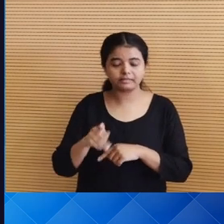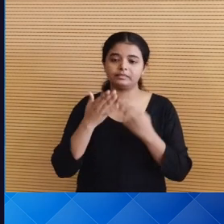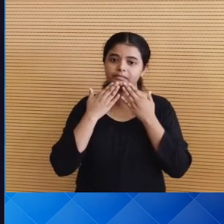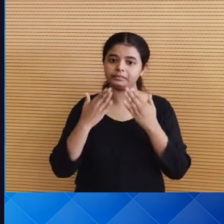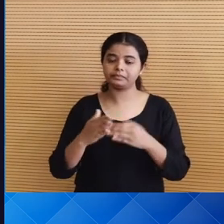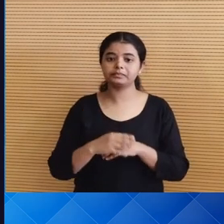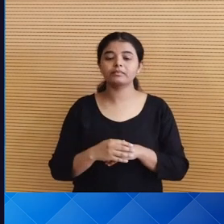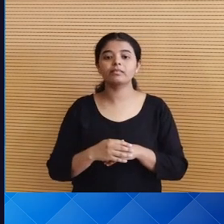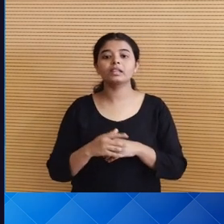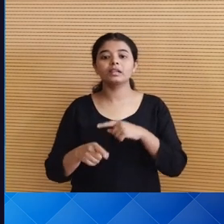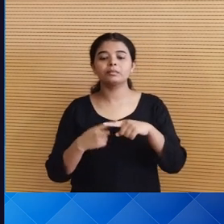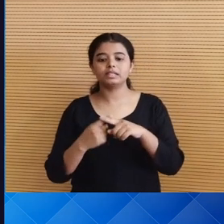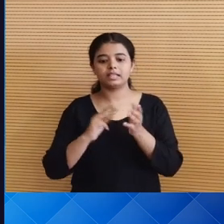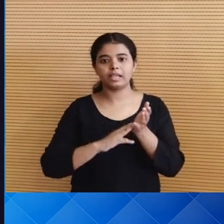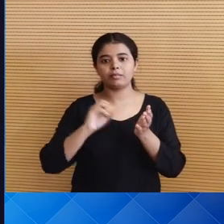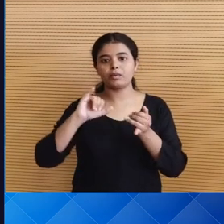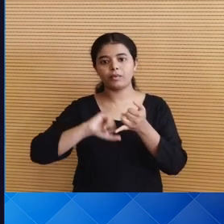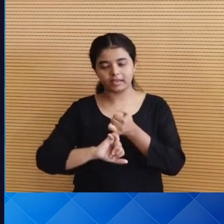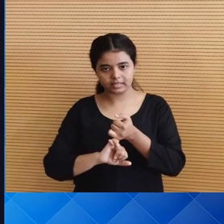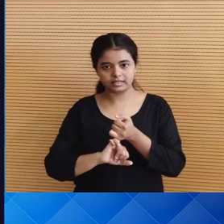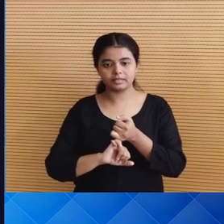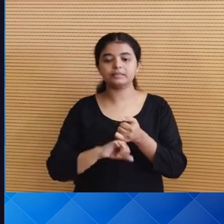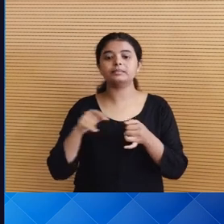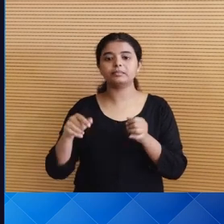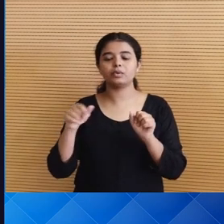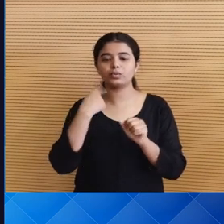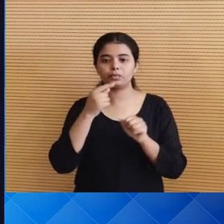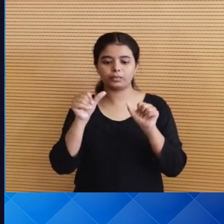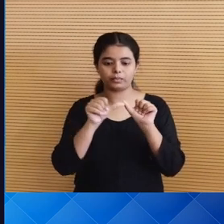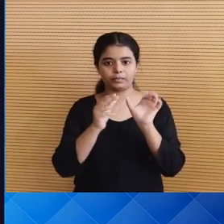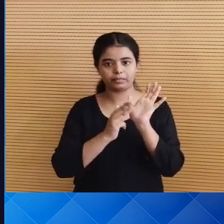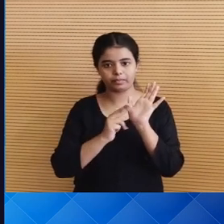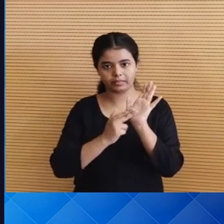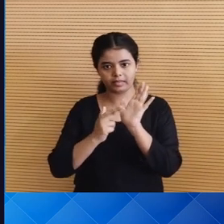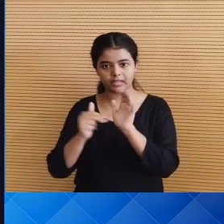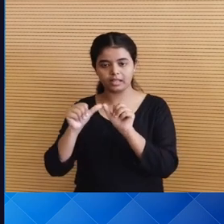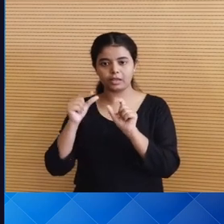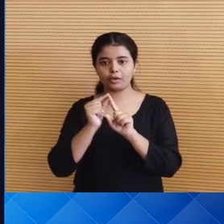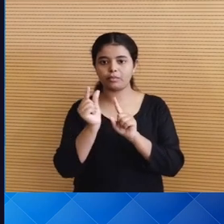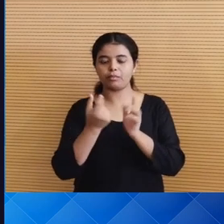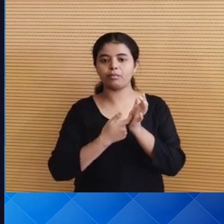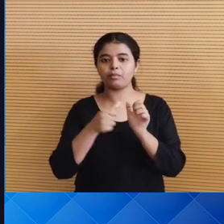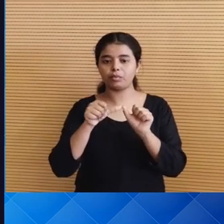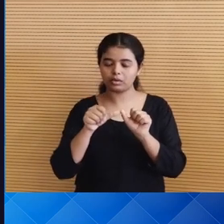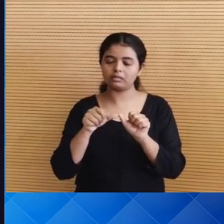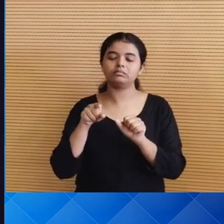माननीय MOS अन्नपूर्णा देवी जी, जो हमारे साथ केंद्रीय विद्यालय की इतनी घनिष्ठ मॉनिटरिंग करती